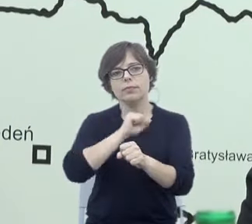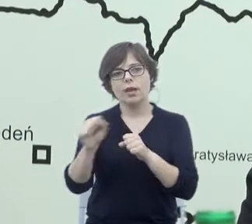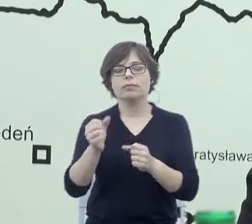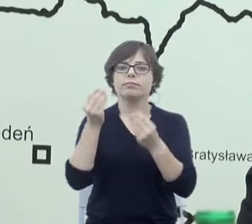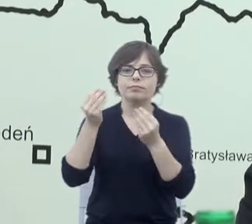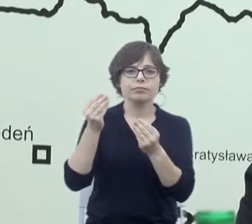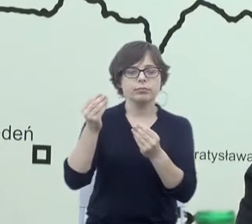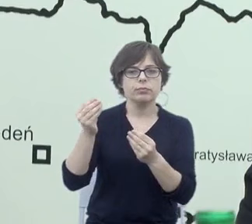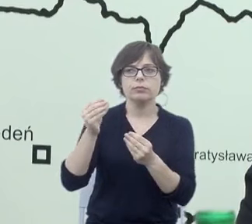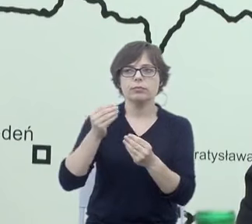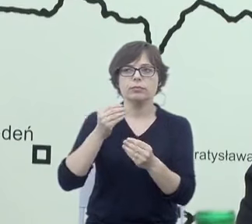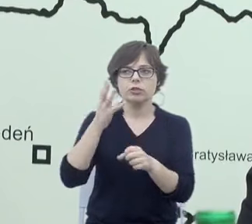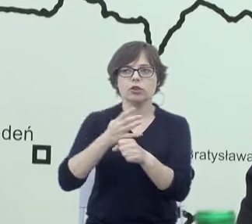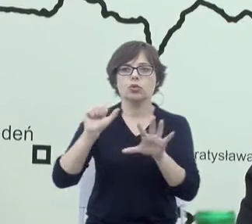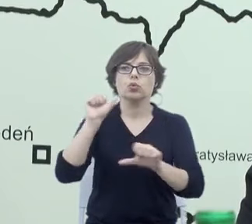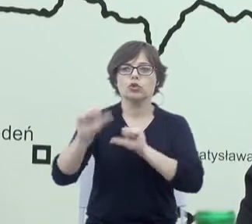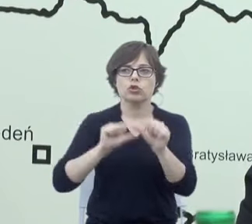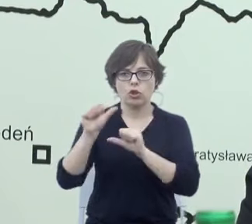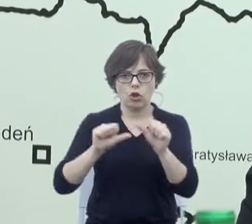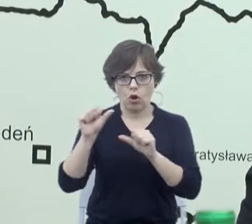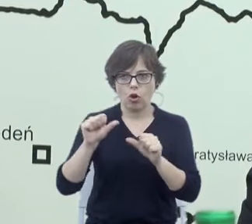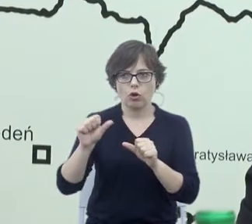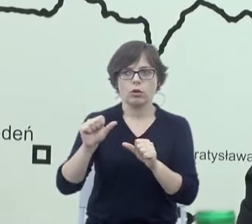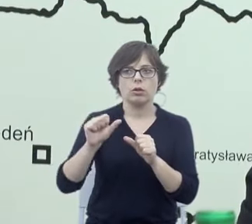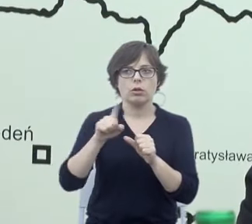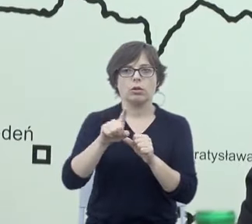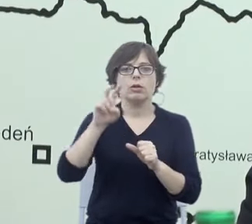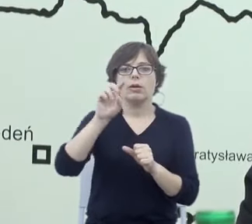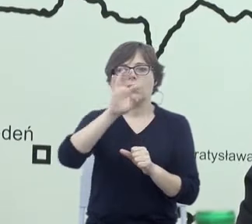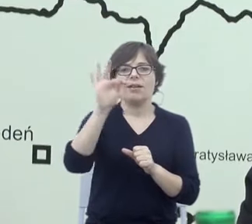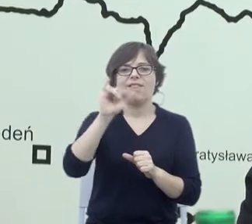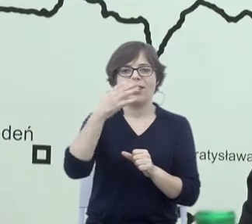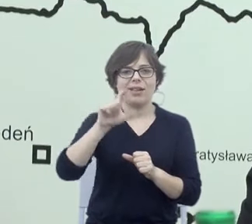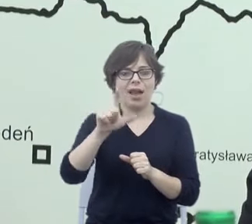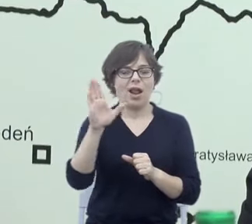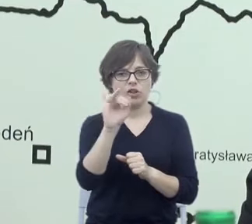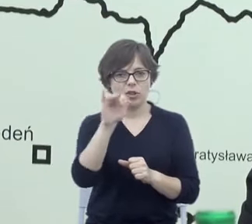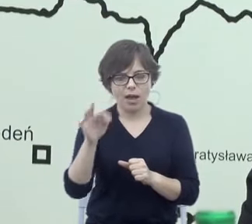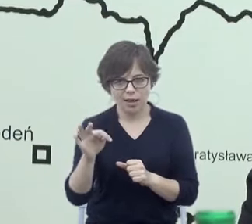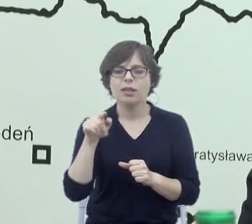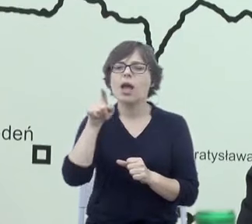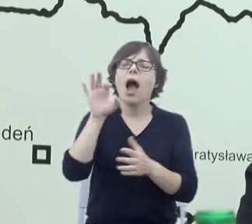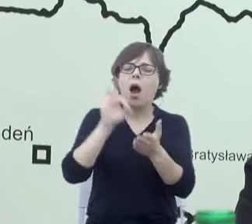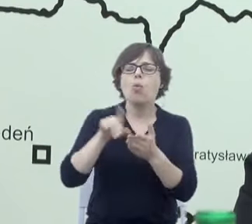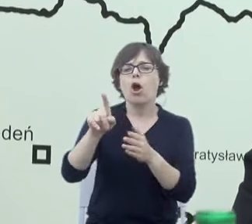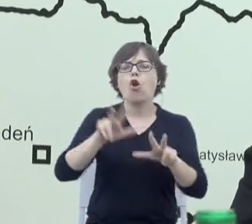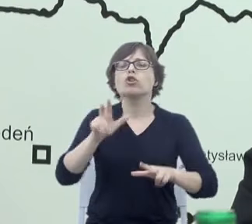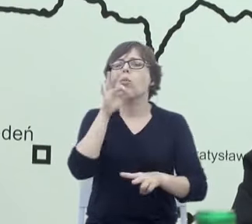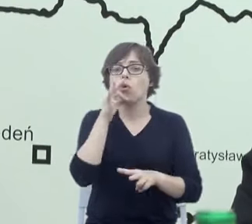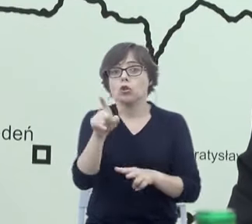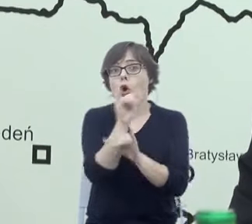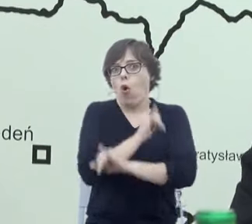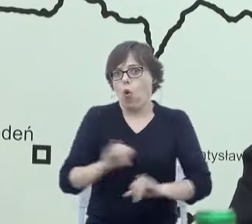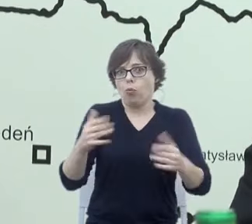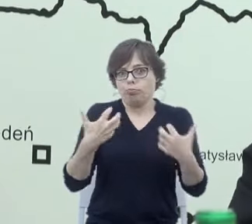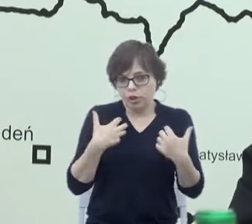1946 roku, już po emigracji, plus cała rodzina Finkelstein cudem przeżyła, to była rodzina młynarzy. No,